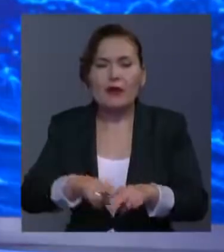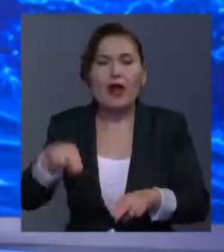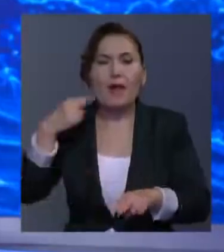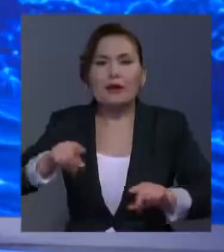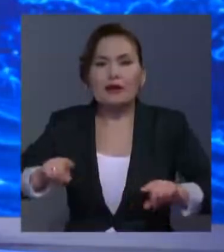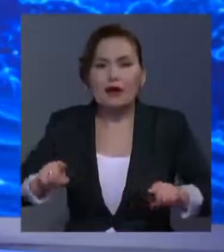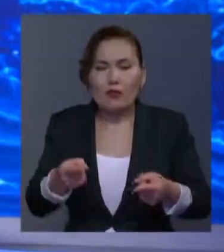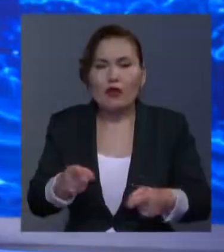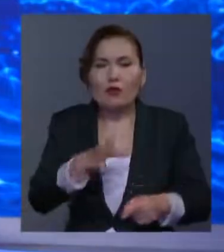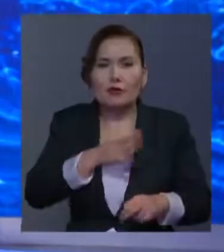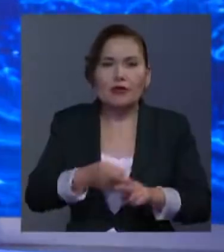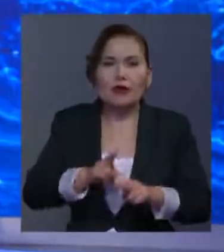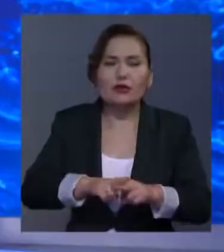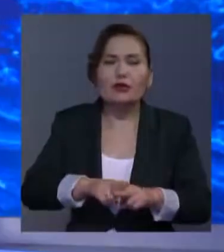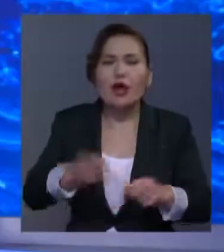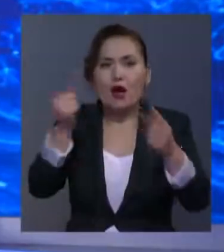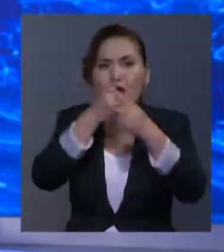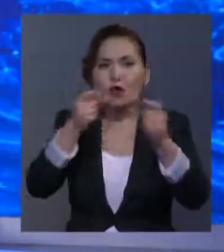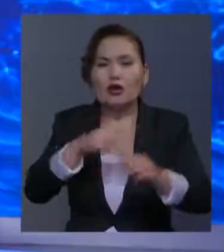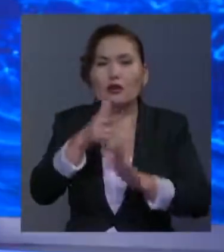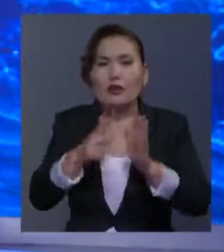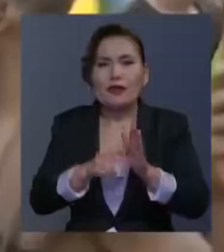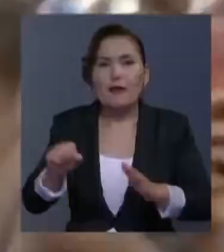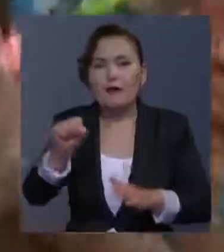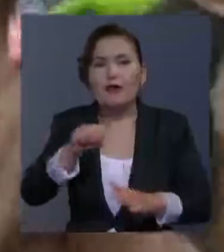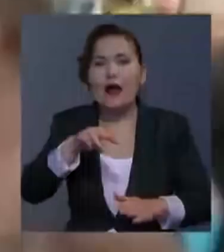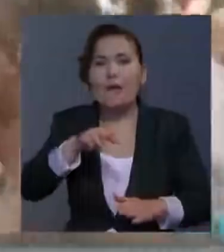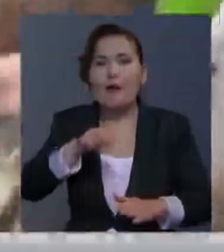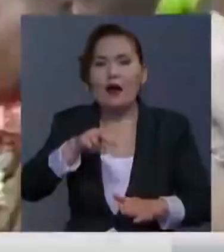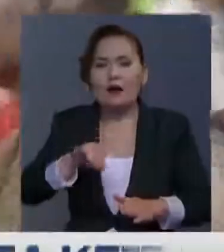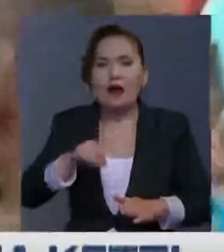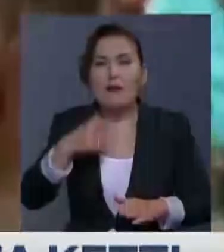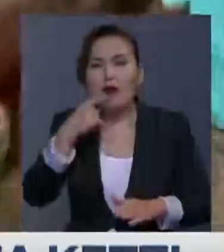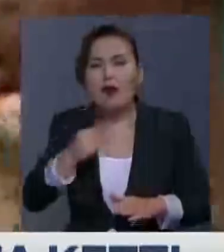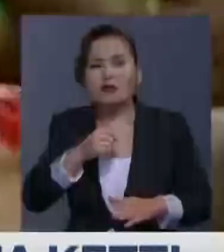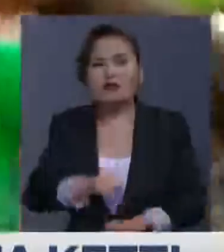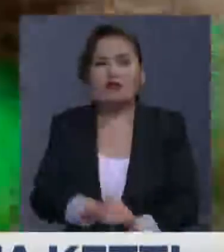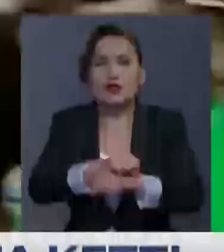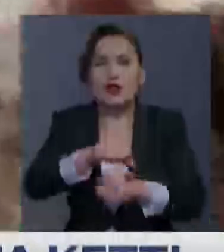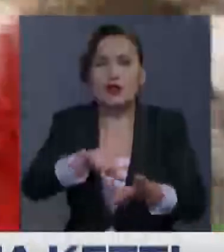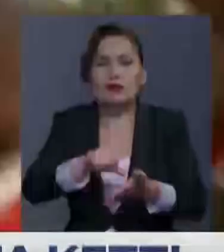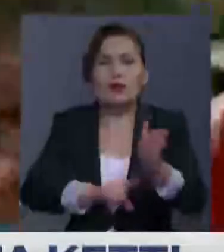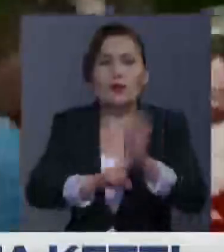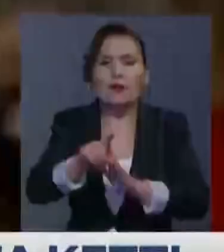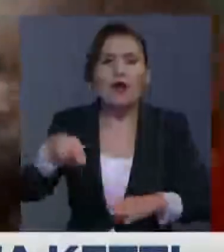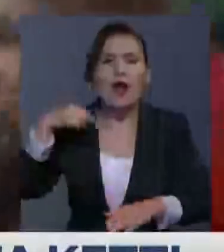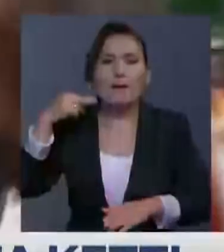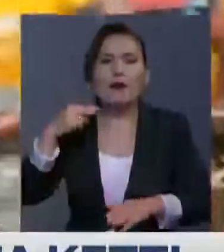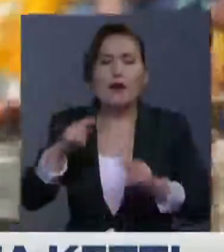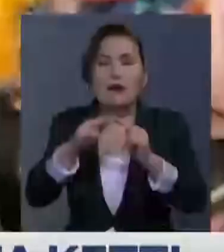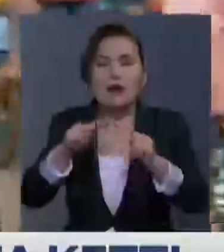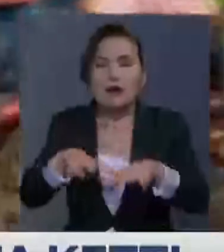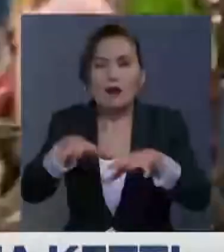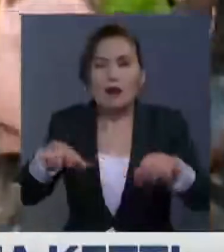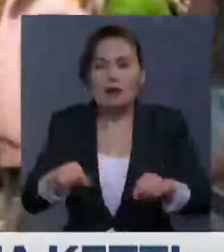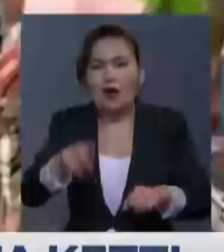кейін осындай мәлімдеме жасаған. Айта кетейік, 18 тамызда Малиде әскерилер бүлік бастаған еді. Олар президент резиденциясын басып